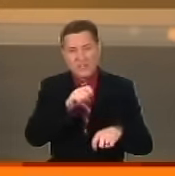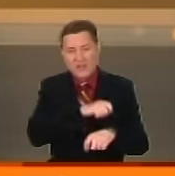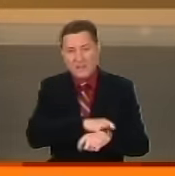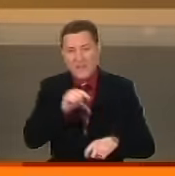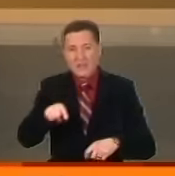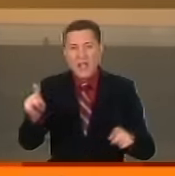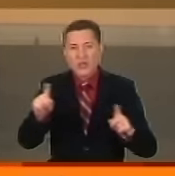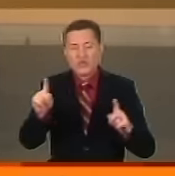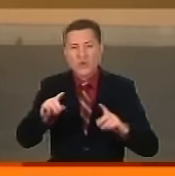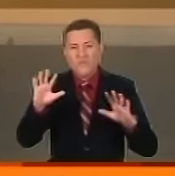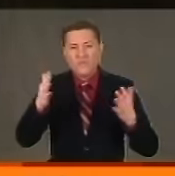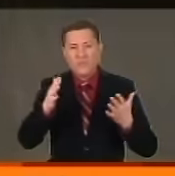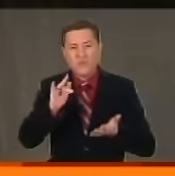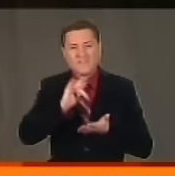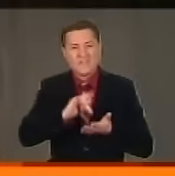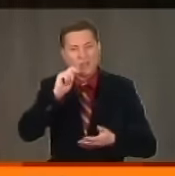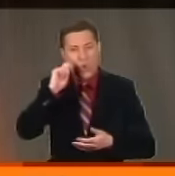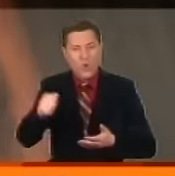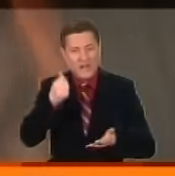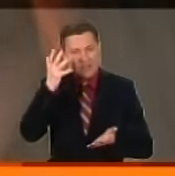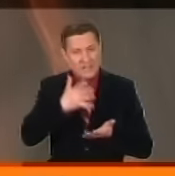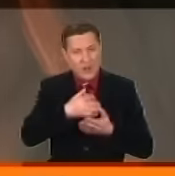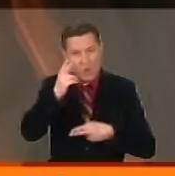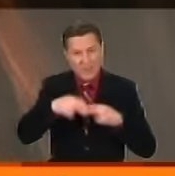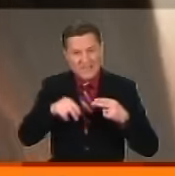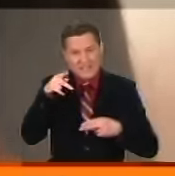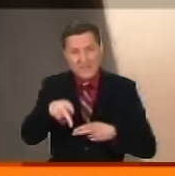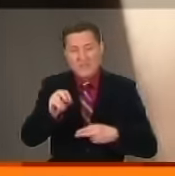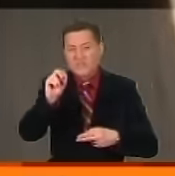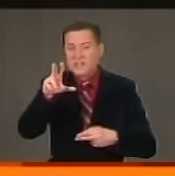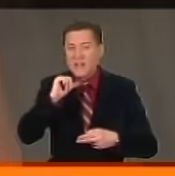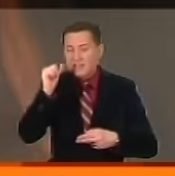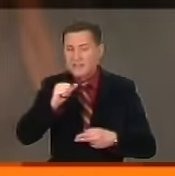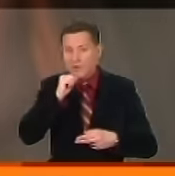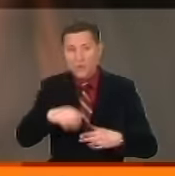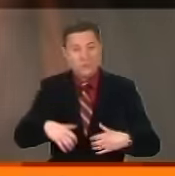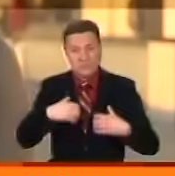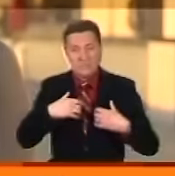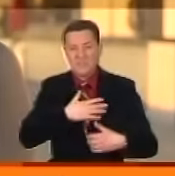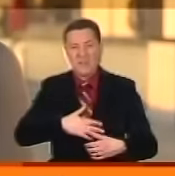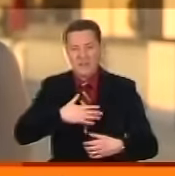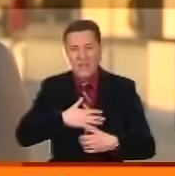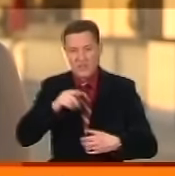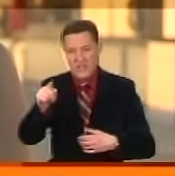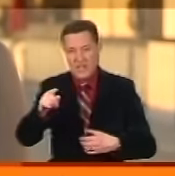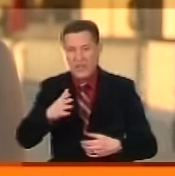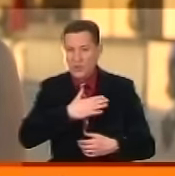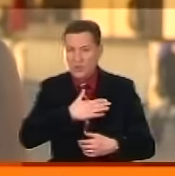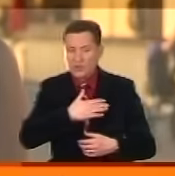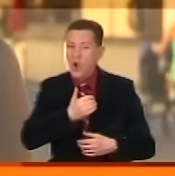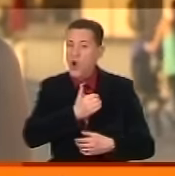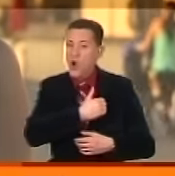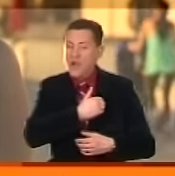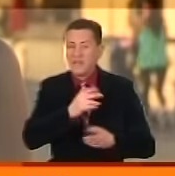що відбулося в центрі української столиці наприкінці 2013-го, збентежило її душу. Мы хотели хоть